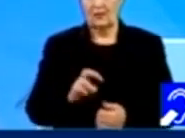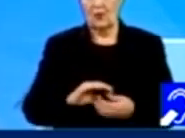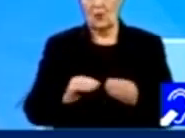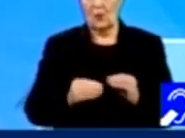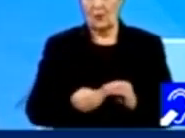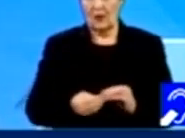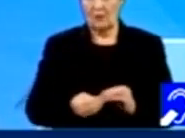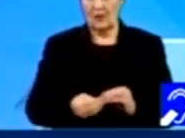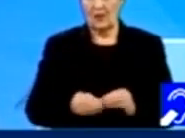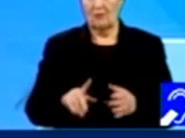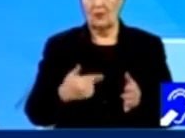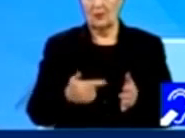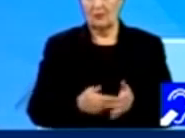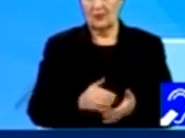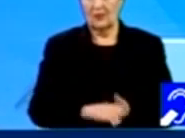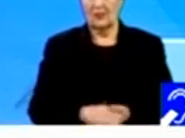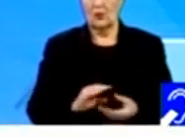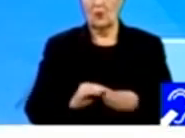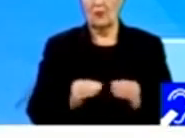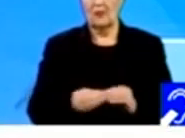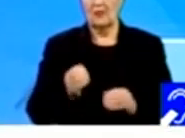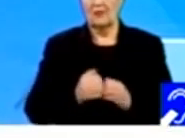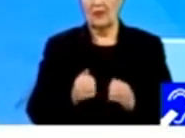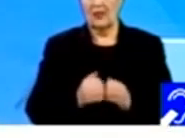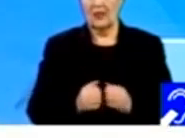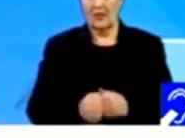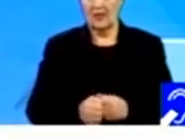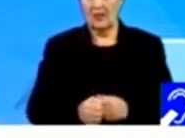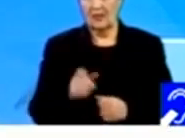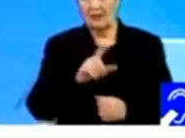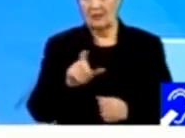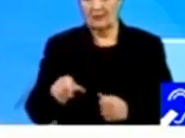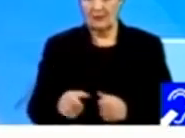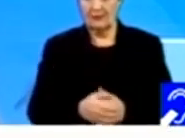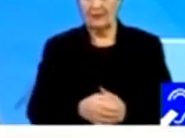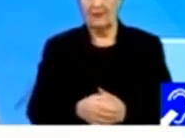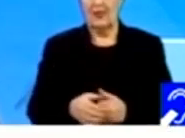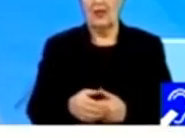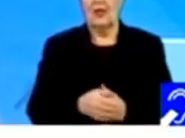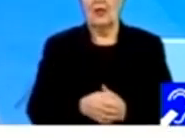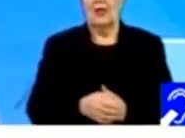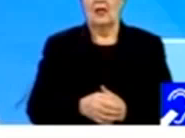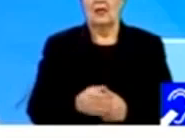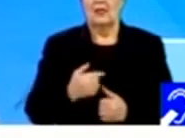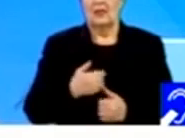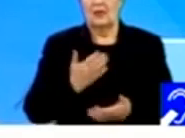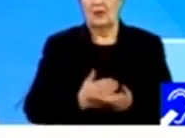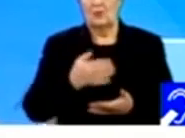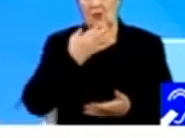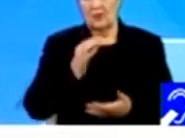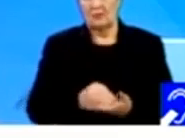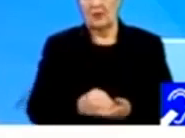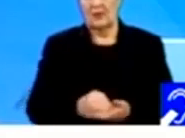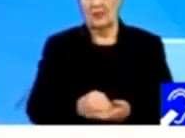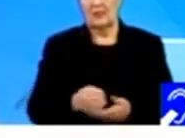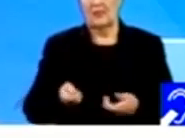problemele municipalității, problemele fiecărui sector, problemele fiecărei suburbii. Eu am o experiență bună